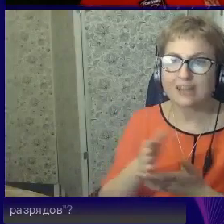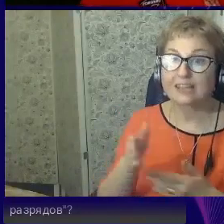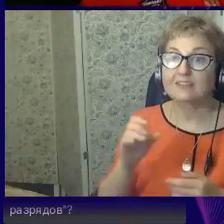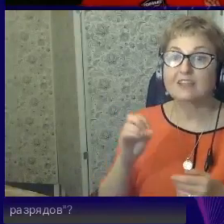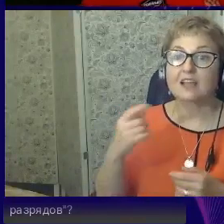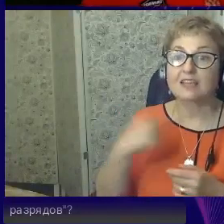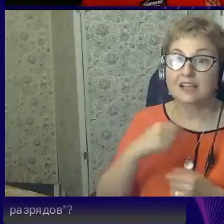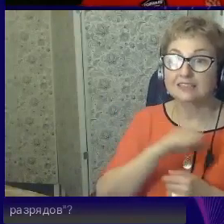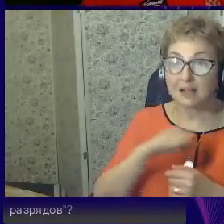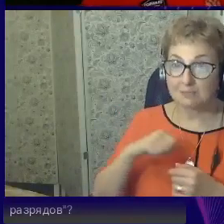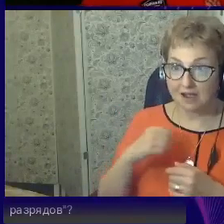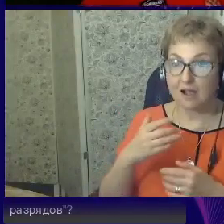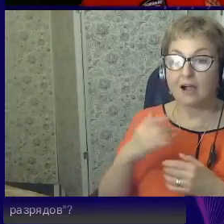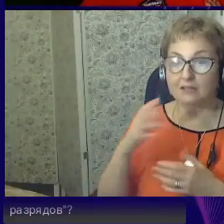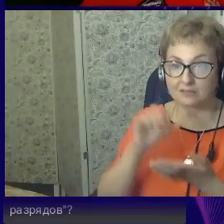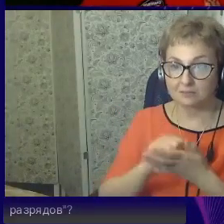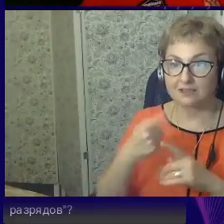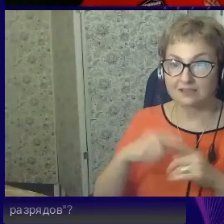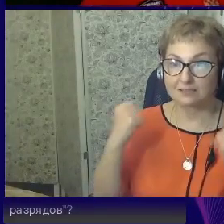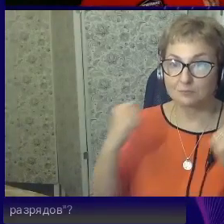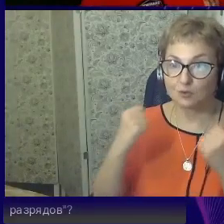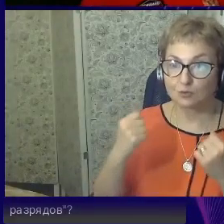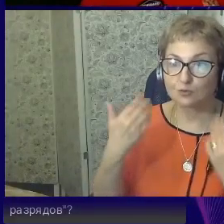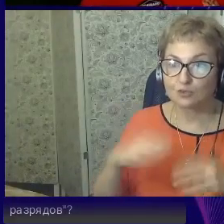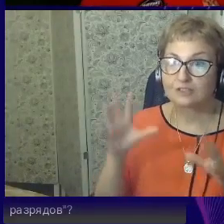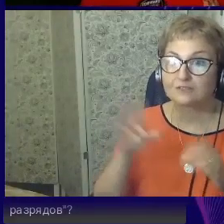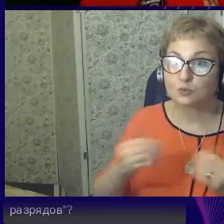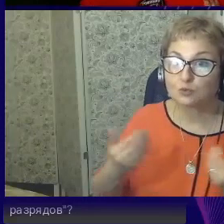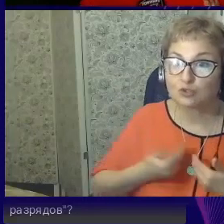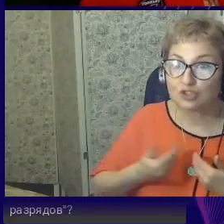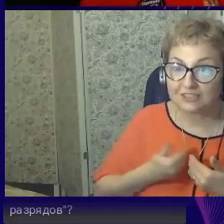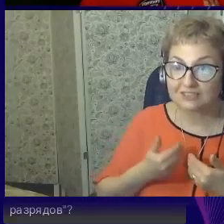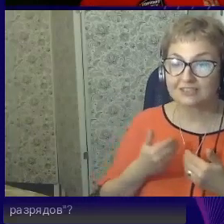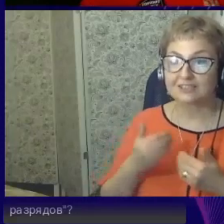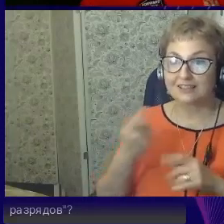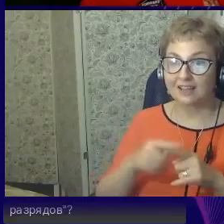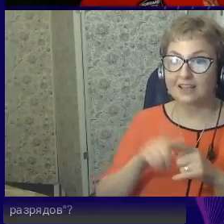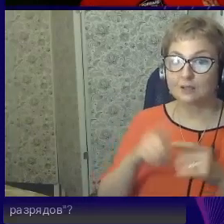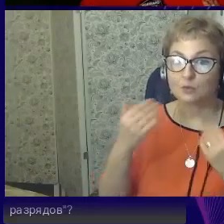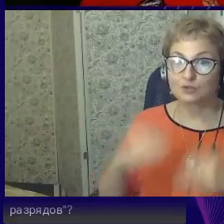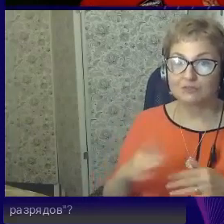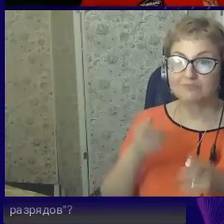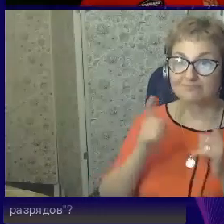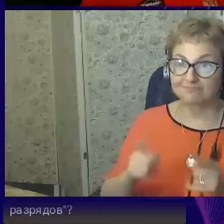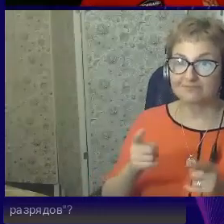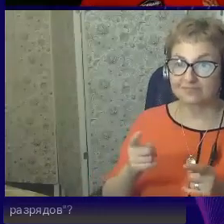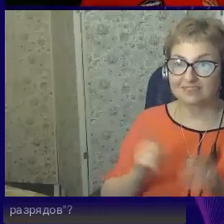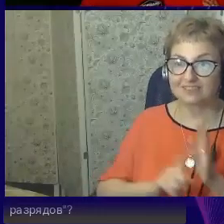Я сама очень коротко занимаюсь этим видом спорта практически всю жизнь, и это уже